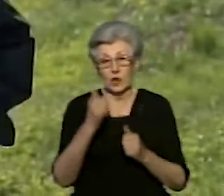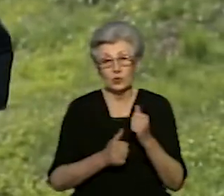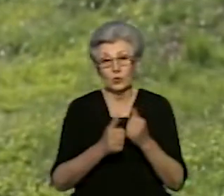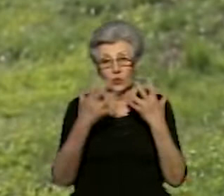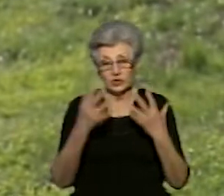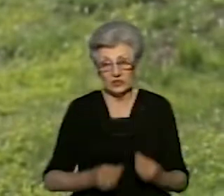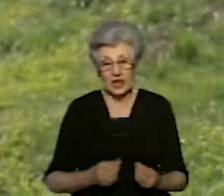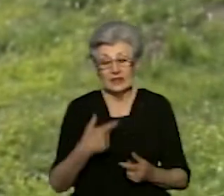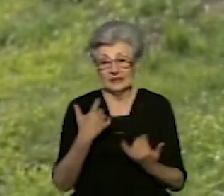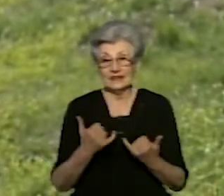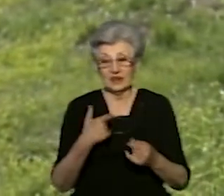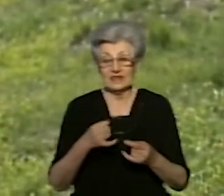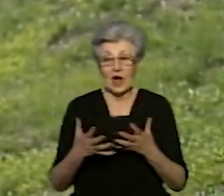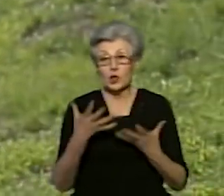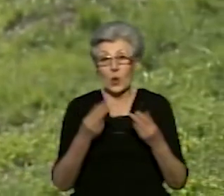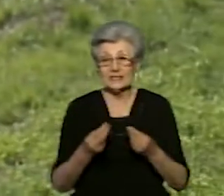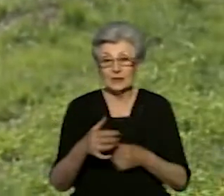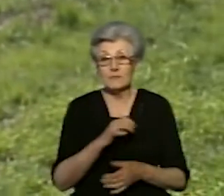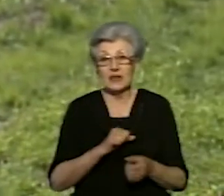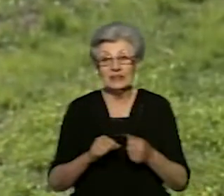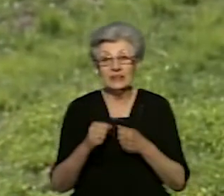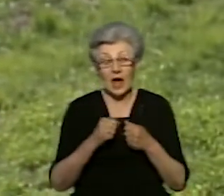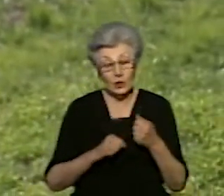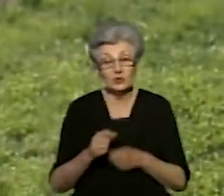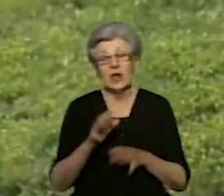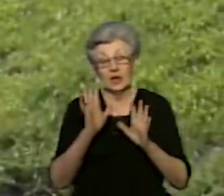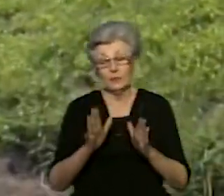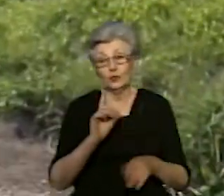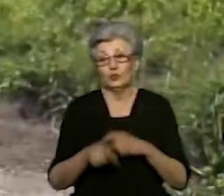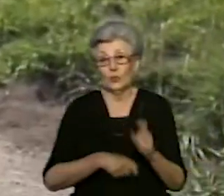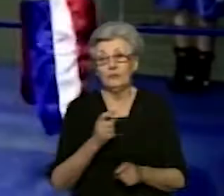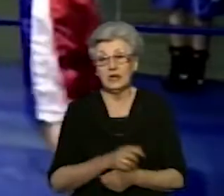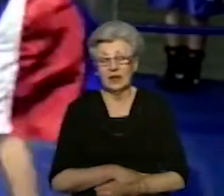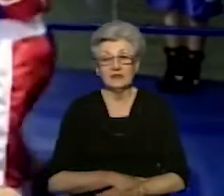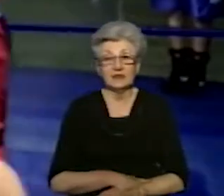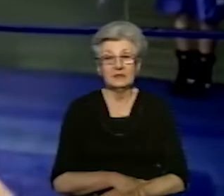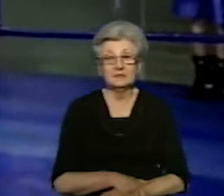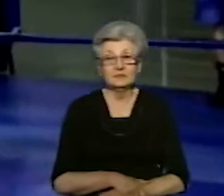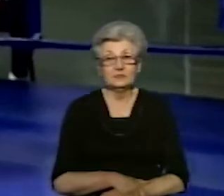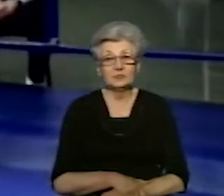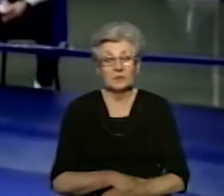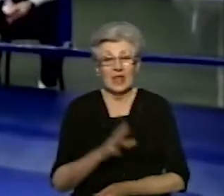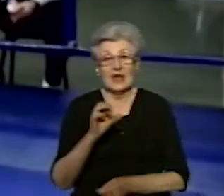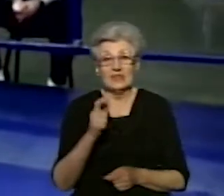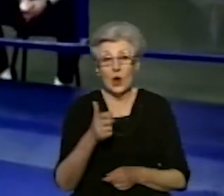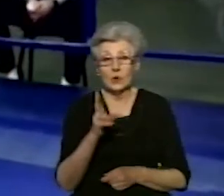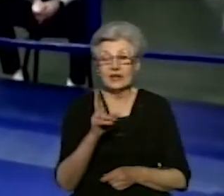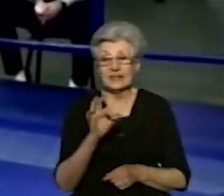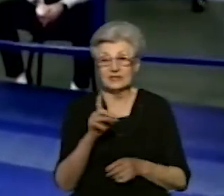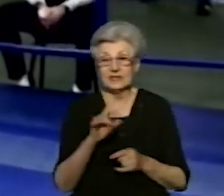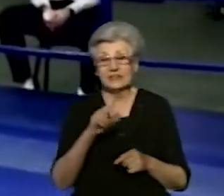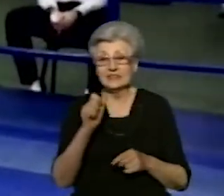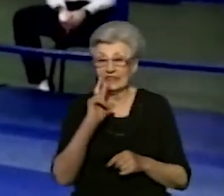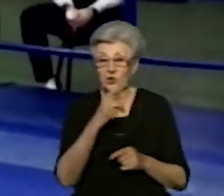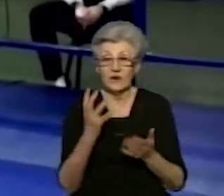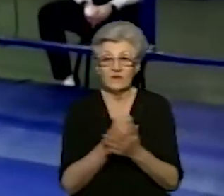я розминаюся і буду бігати. Зараз я розминаю ноги, щоб не було ніяких травм. Єгор Киселиця за 3 роки виграв майже